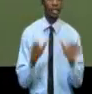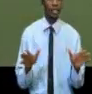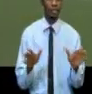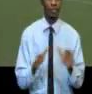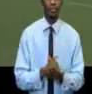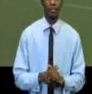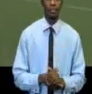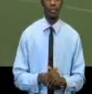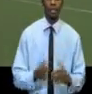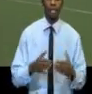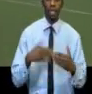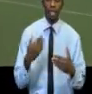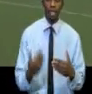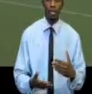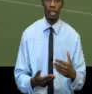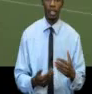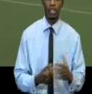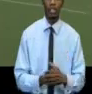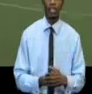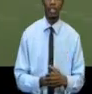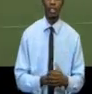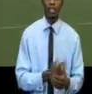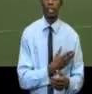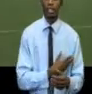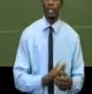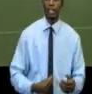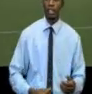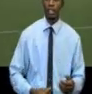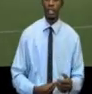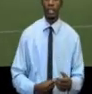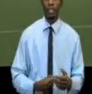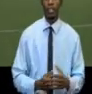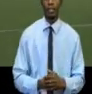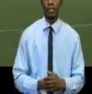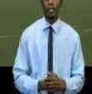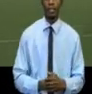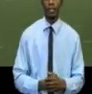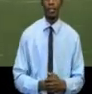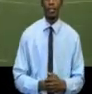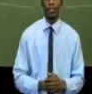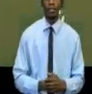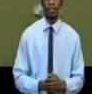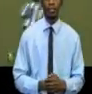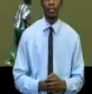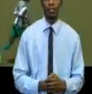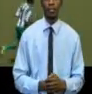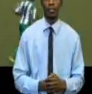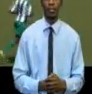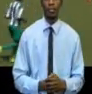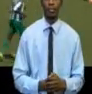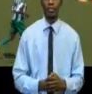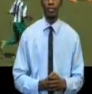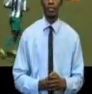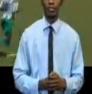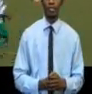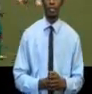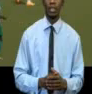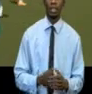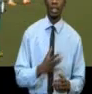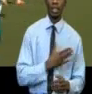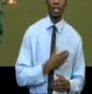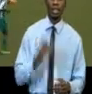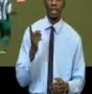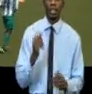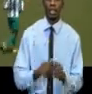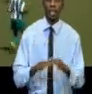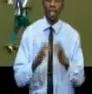dans la défense de New Soger, Elia Meshak sert Ben Malango qui rate les cadres. Trois minutes plus tard, l'avant-centre de Don